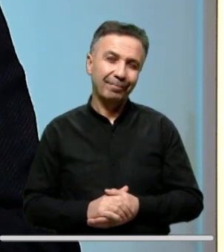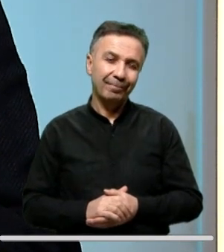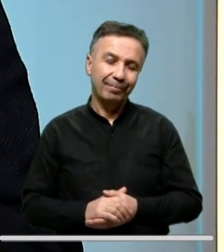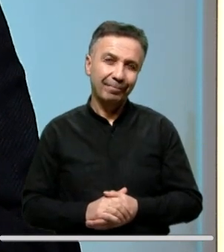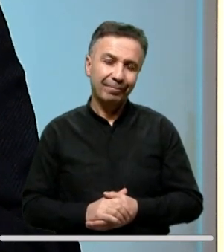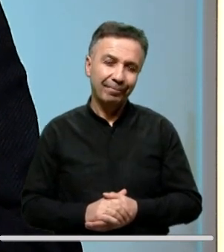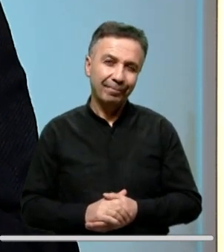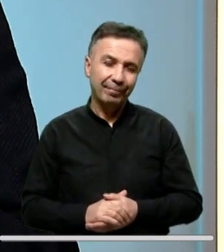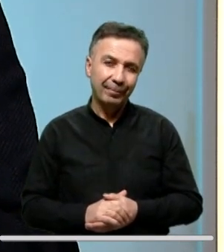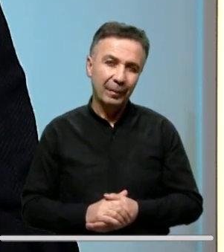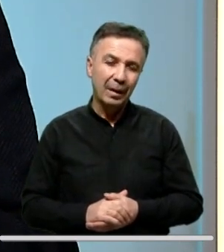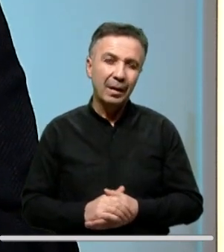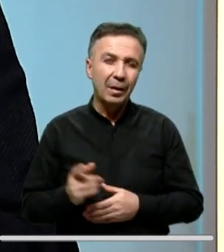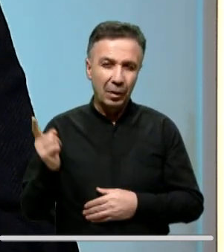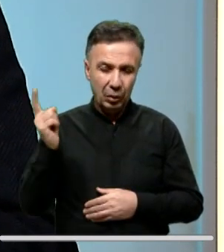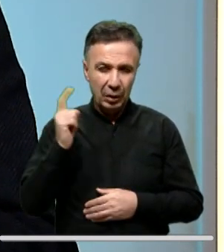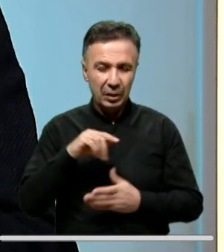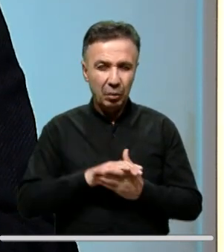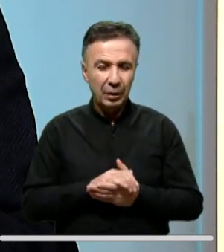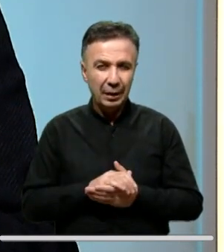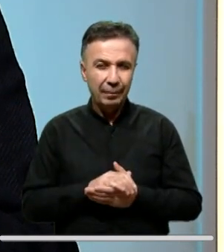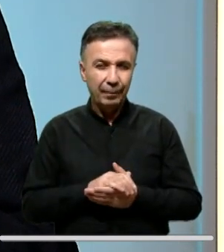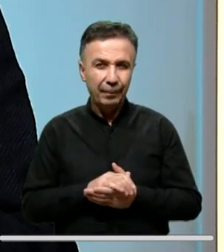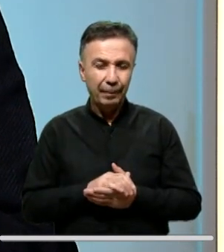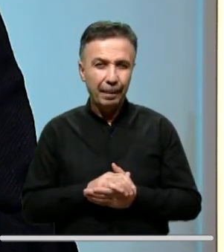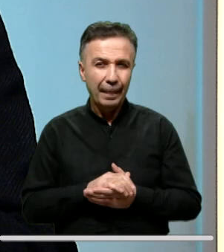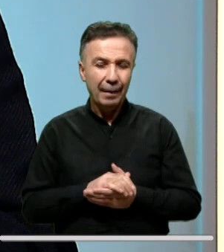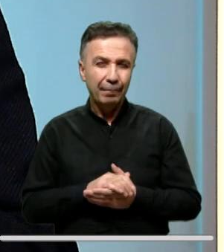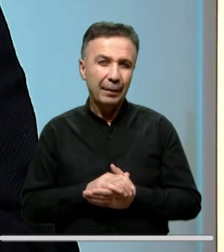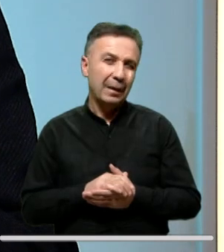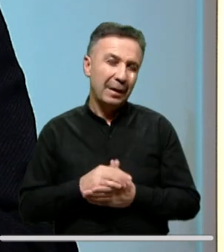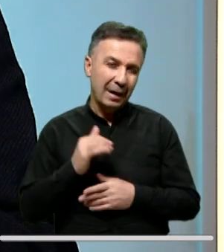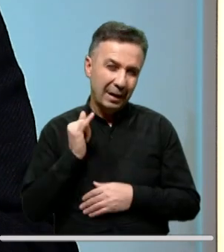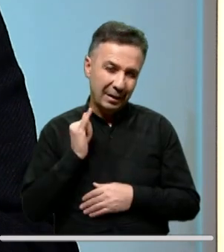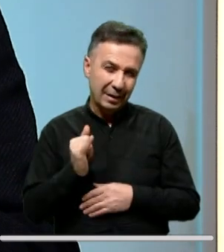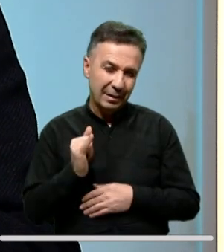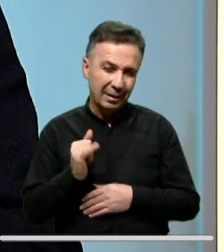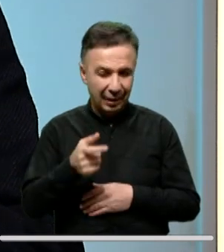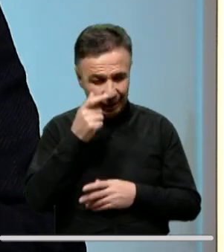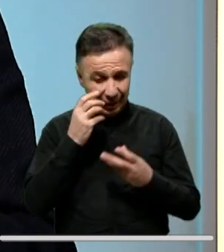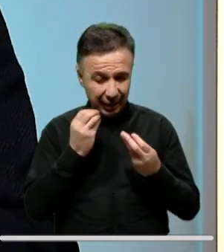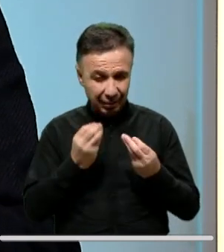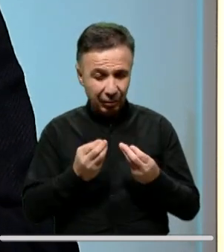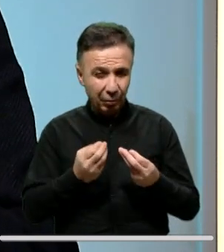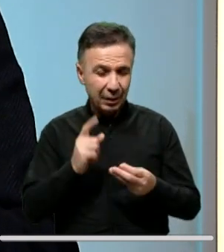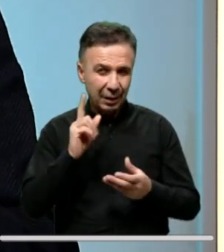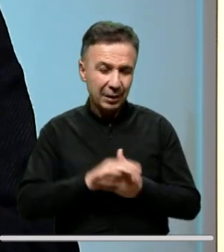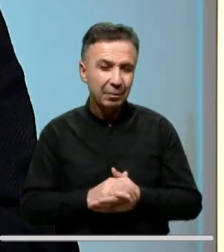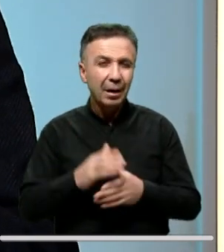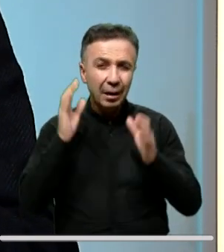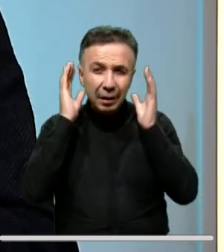olduğunu. Dolayısıyla bununla hareket etmediği takdirde kerahat, yani sakıncalar olduğunu söylüyoruz. Yani